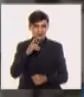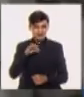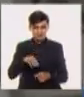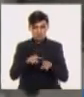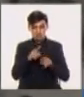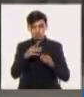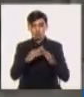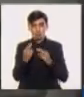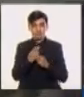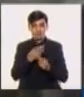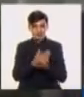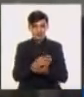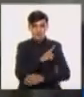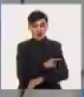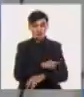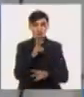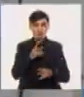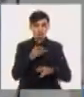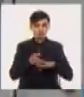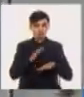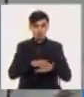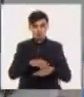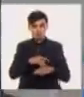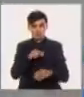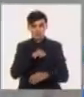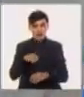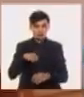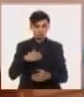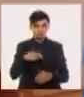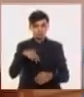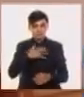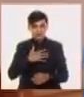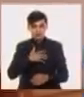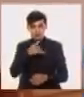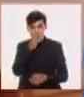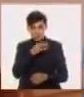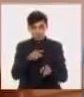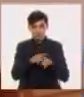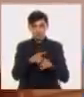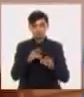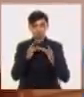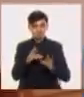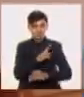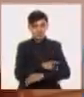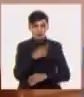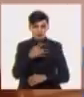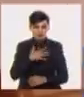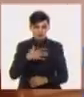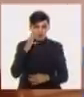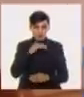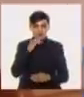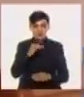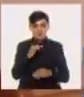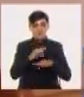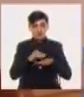медики рассказали, что в больницу забирают только тех, кто не может самостоятельно дышать. Опять я начала здесь с вечера